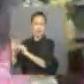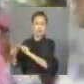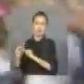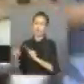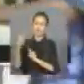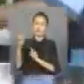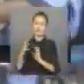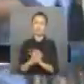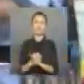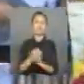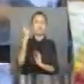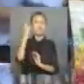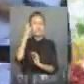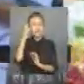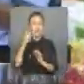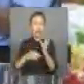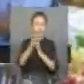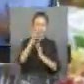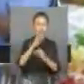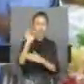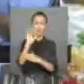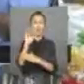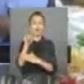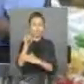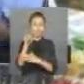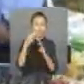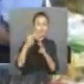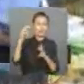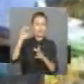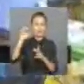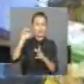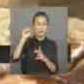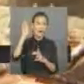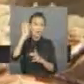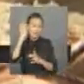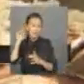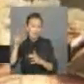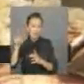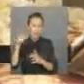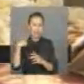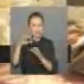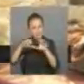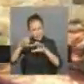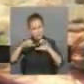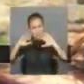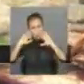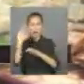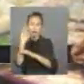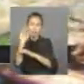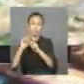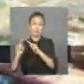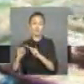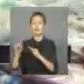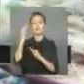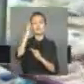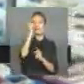บาลหรือว่าเป็นงูเห่าตามที่พลตรีสนั่นขจรประสาทวิเคราะห์สถานการณ์การจัดตั้งรัฐบาลแม้การทำงานการเมืองภายใน